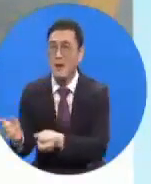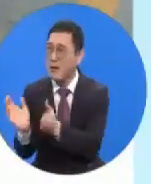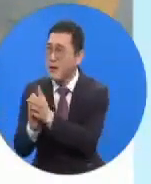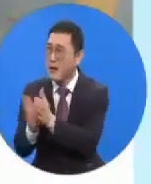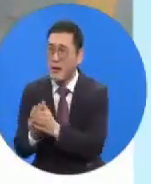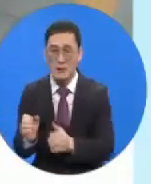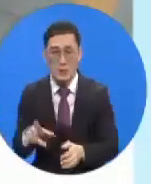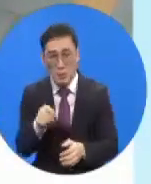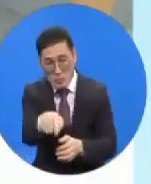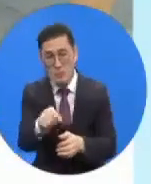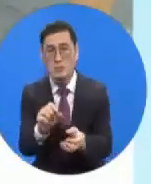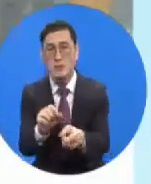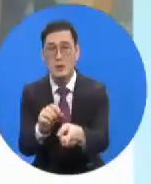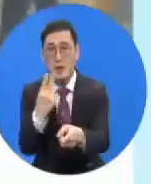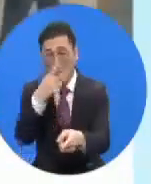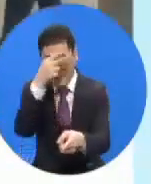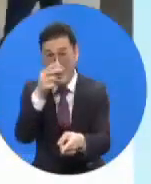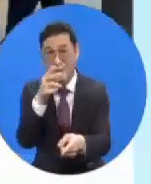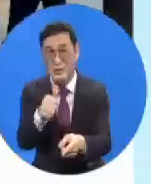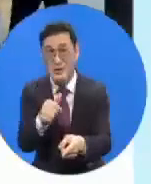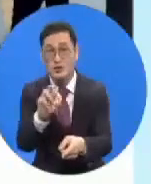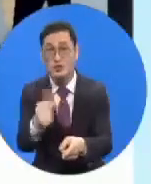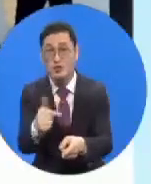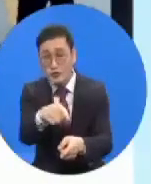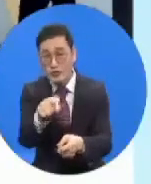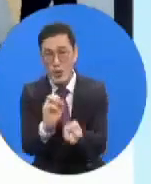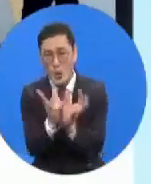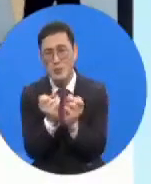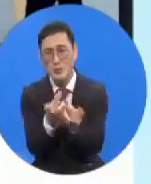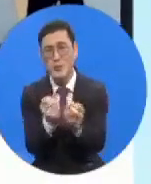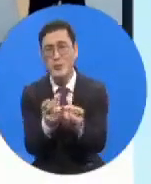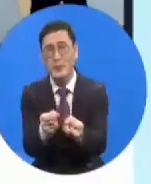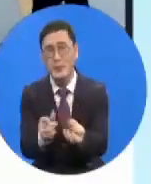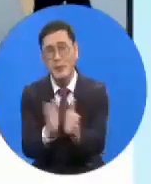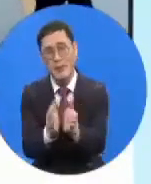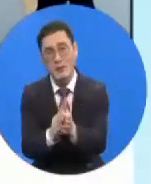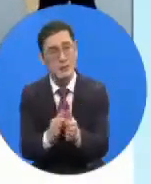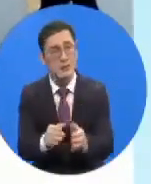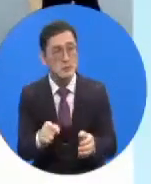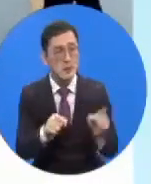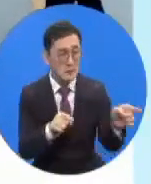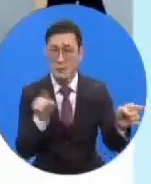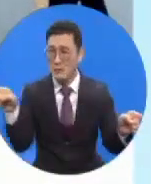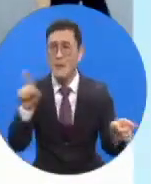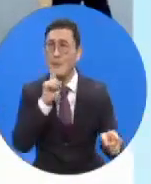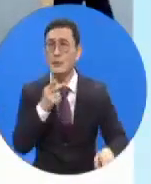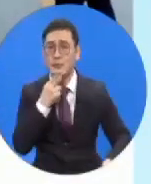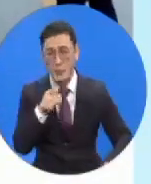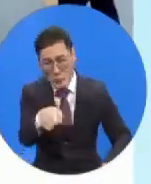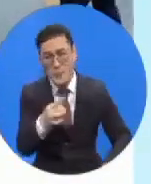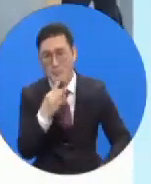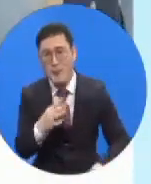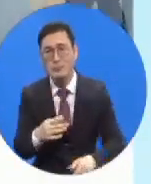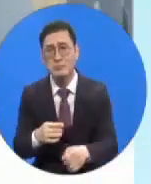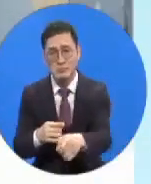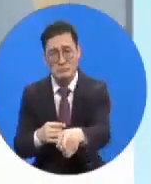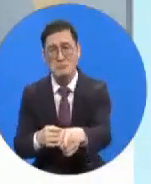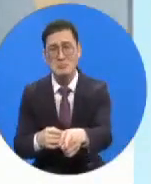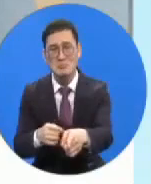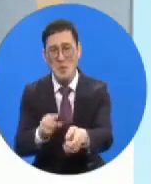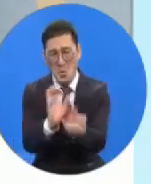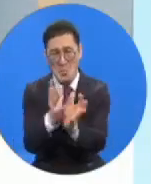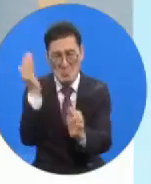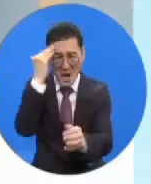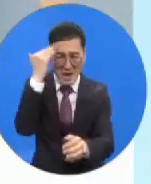화한만 보행에 방해가 되고 일부 보수 집단이 보낸 걸로 이렇게 치부가 되는지 저는 그 부분이 이해가 안 됩니다.